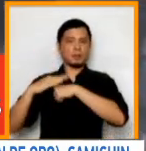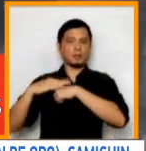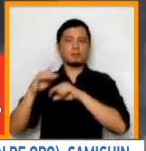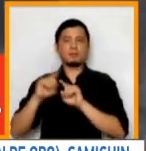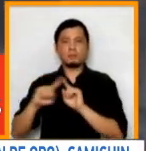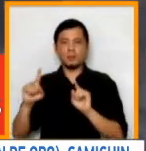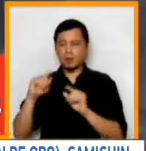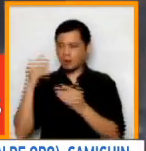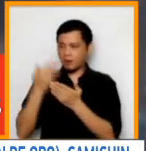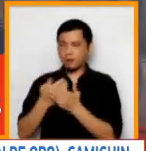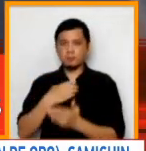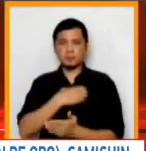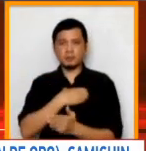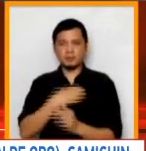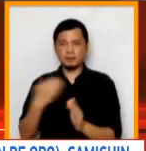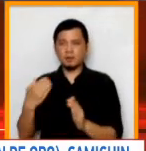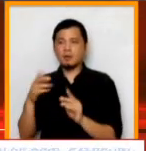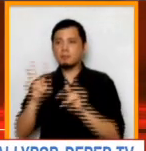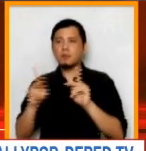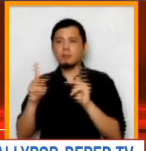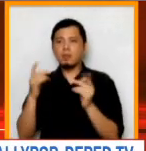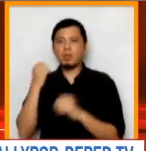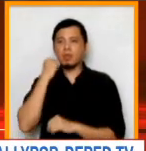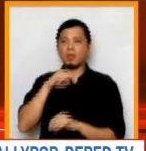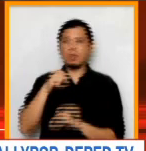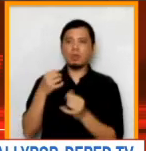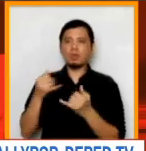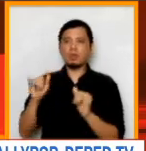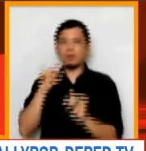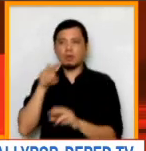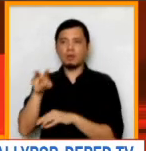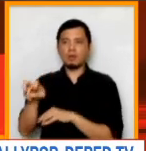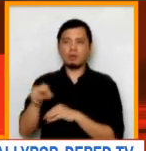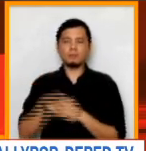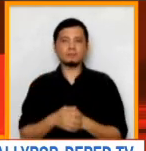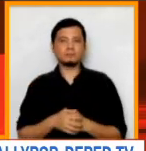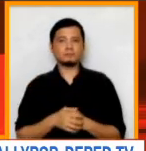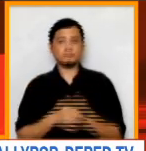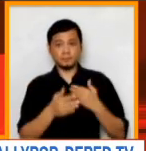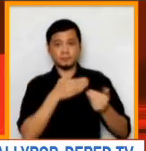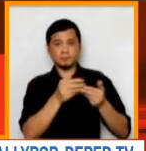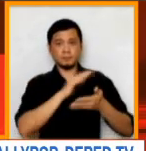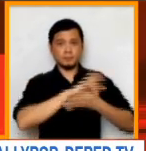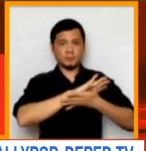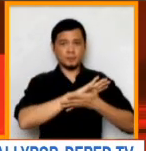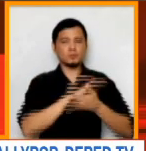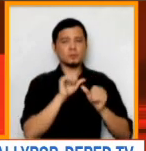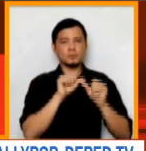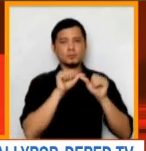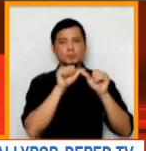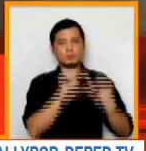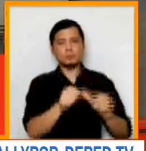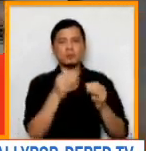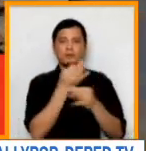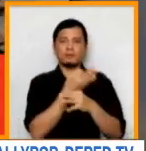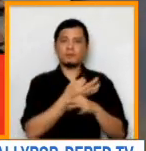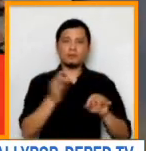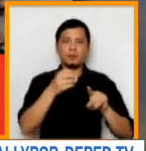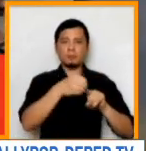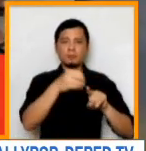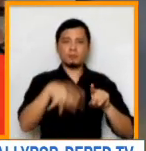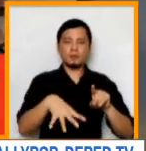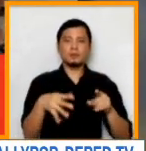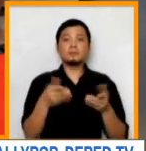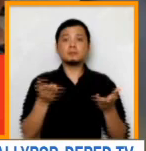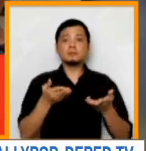ang mga dumagsa. May pandemic man, tuloy ang libreng tuli ng LGU sa Marinduque. Mismong ang mga doktor